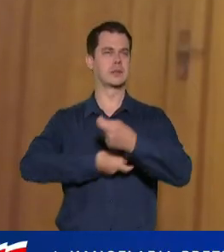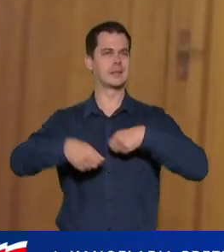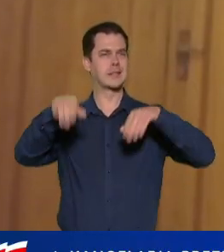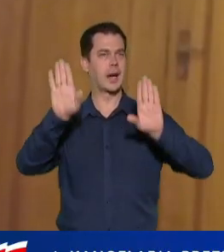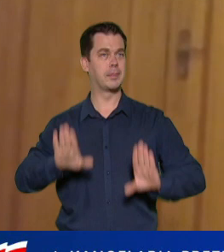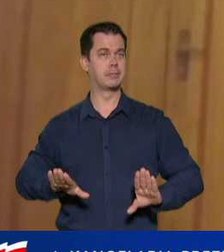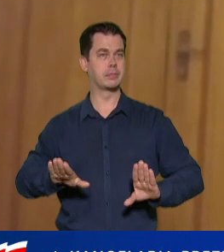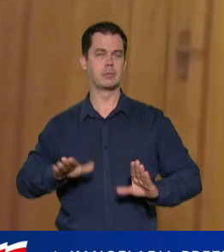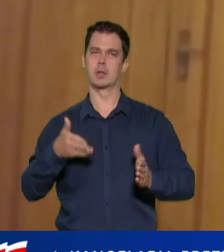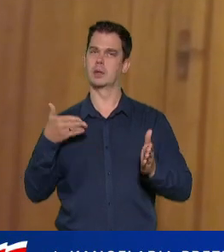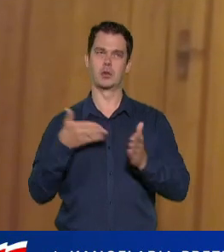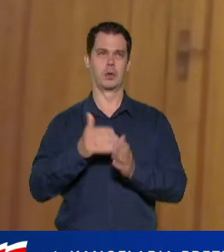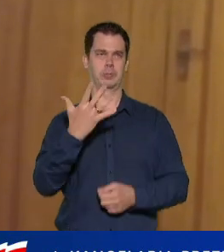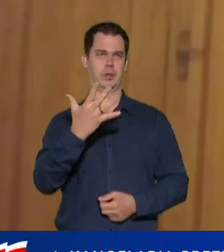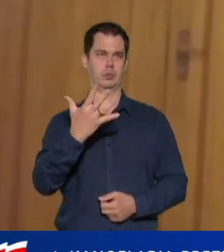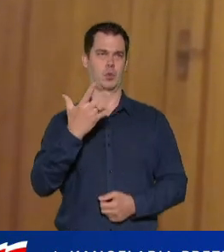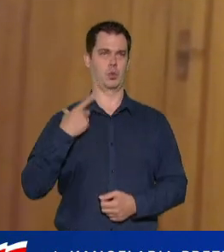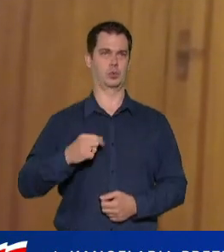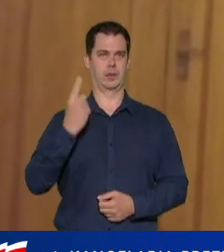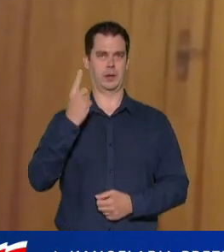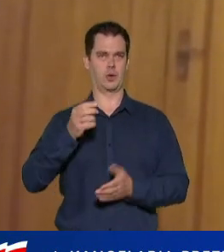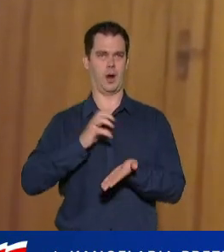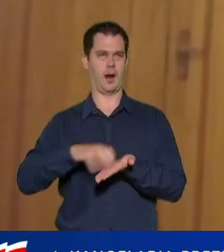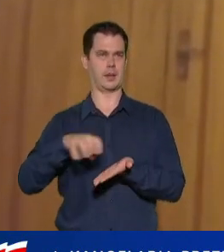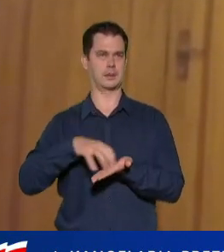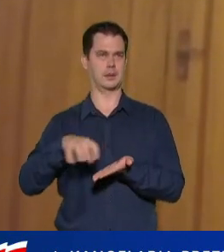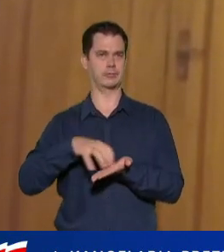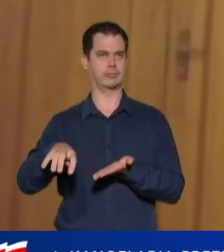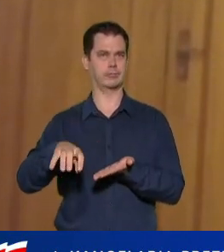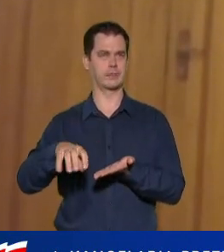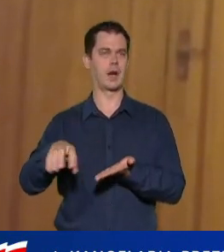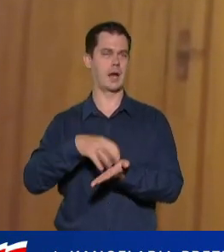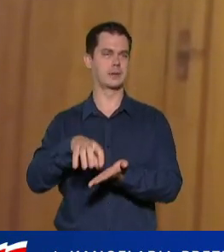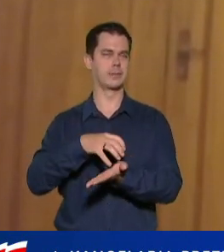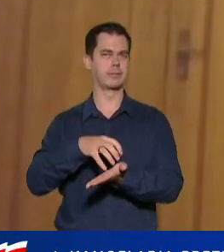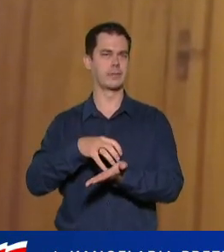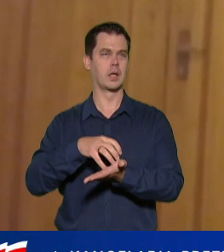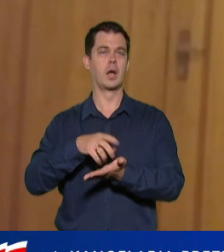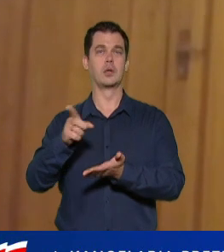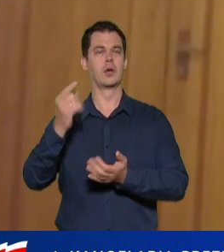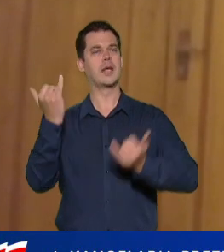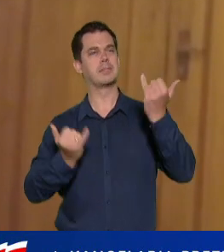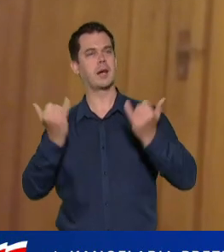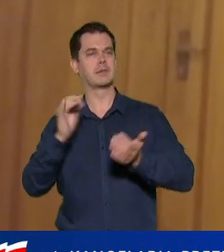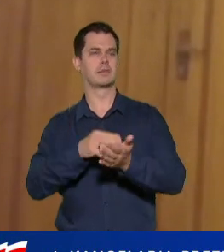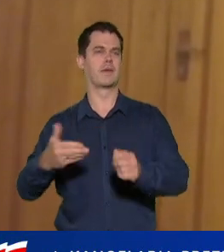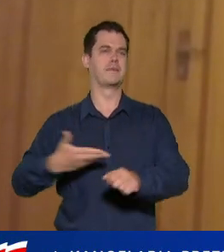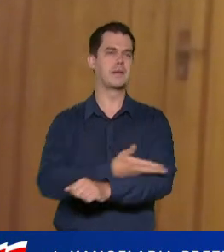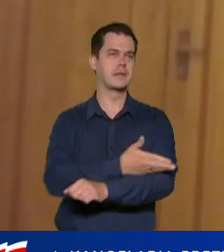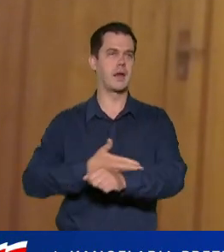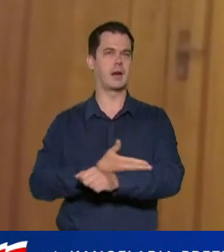5 osób na jedną kasę. Zakaz organizacji imprez okolicznościowych, takich jak wesela